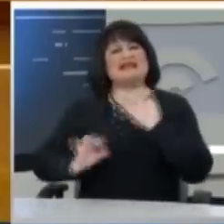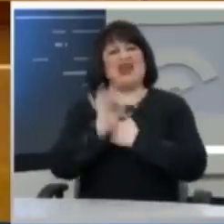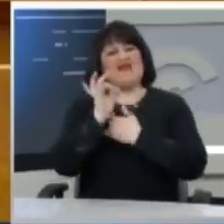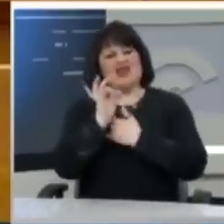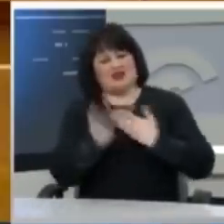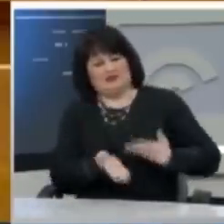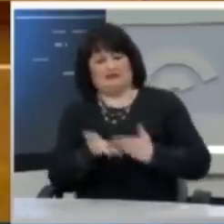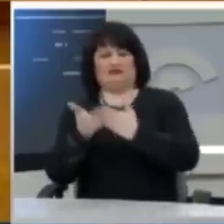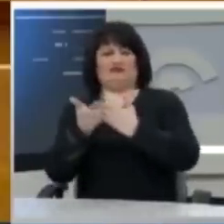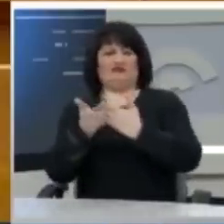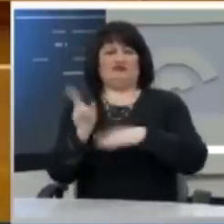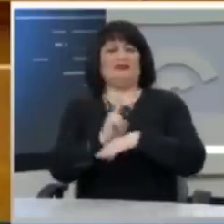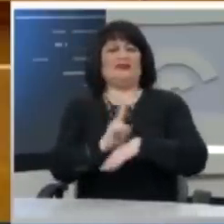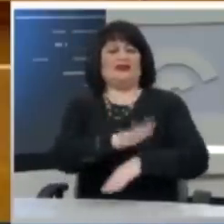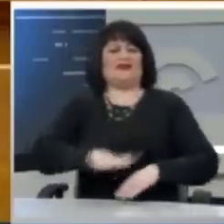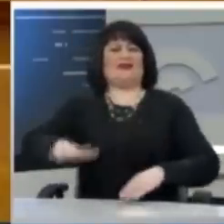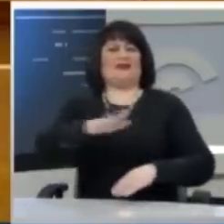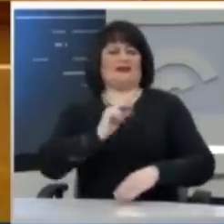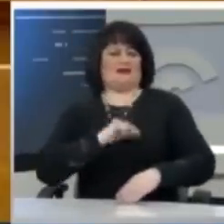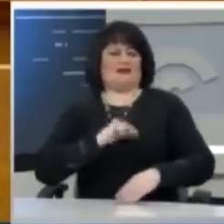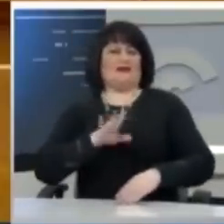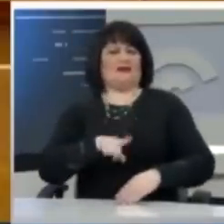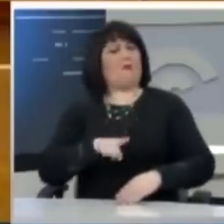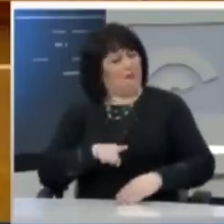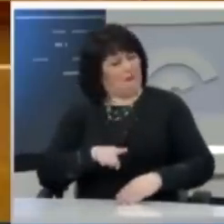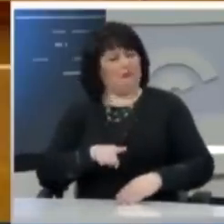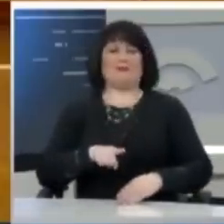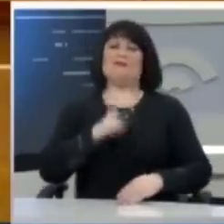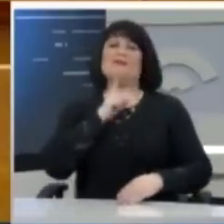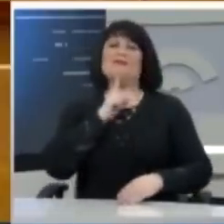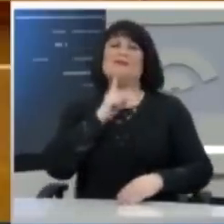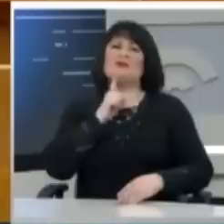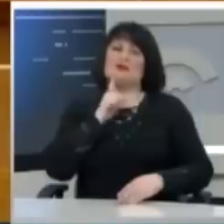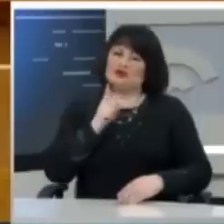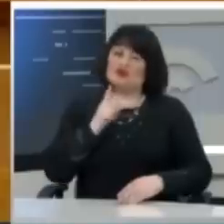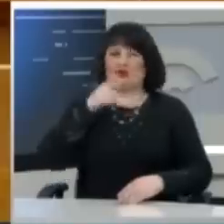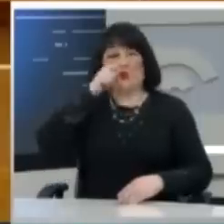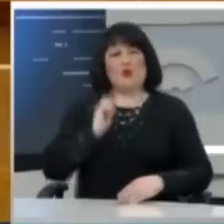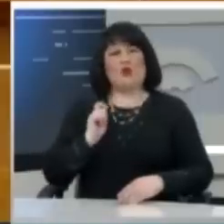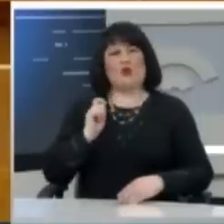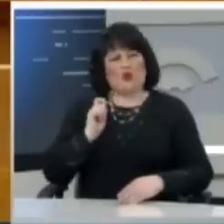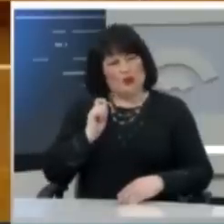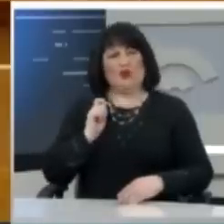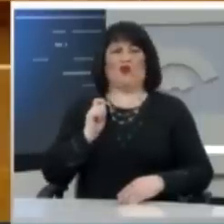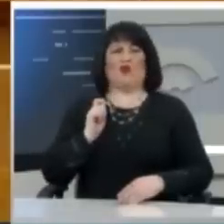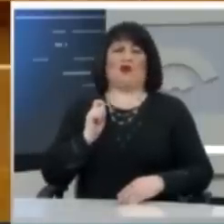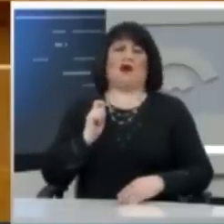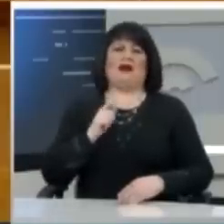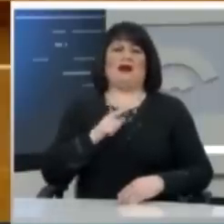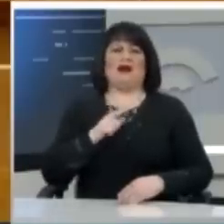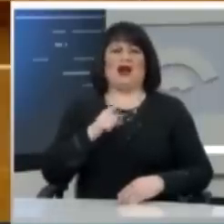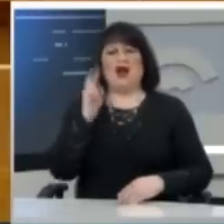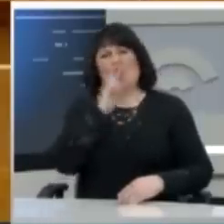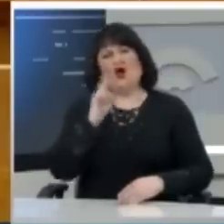προωθήσει τα γεωπολιτικά της συμφέροντα, όπως έκανε και στην Ουκρανία, όπως έκανε στις Βαλτικές χώρες